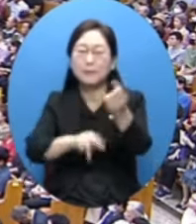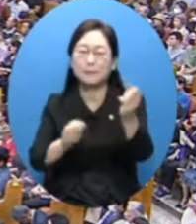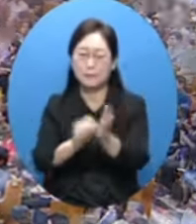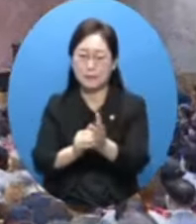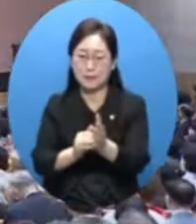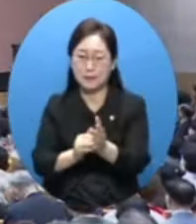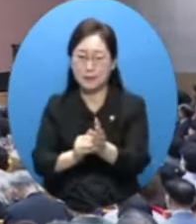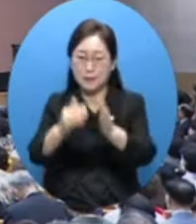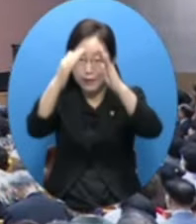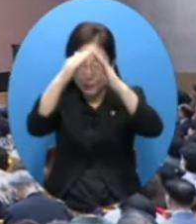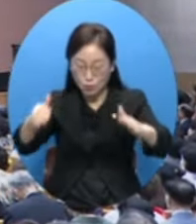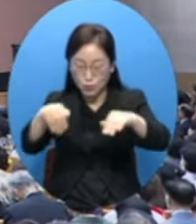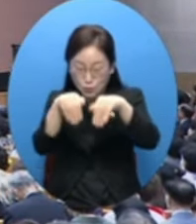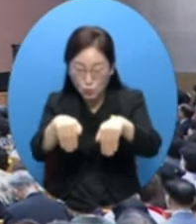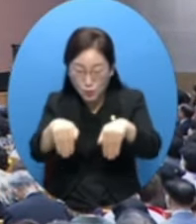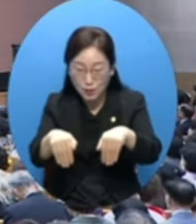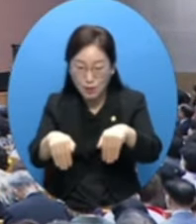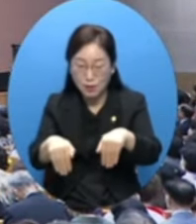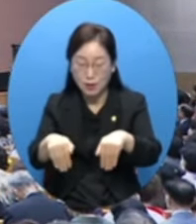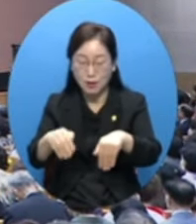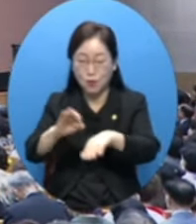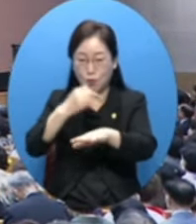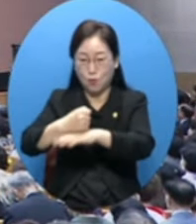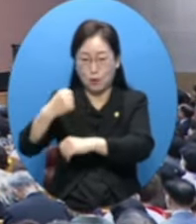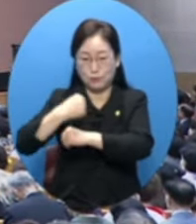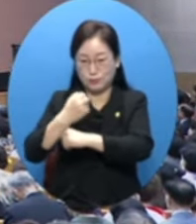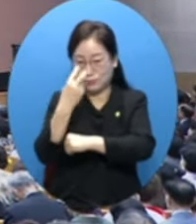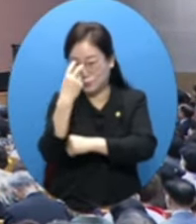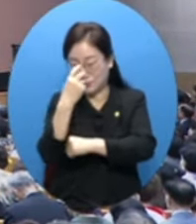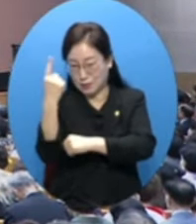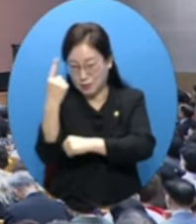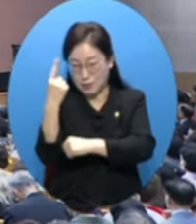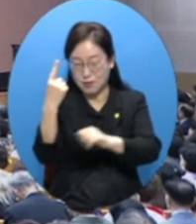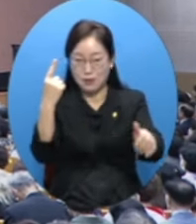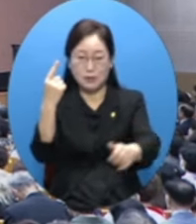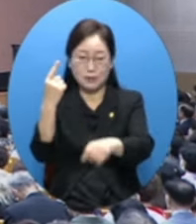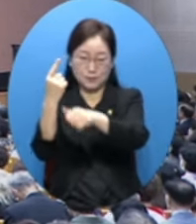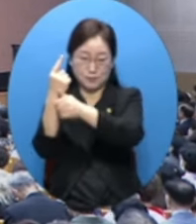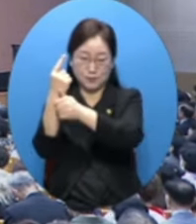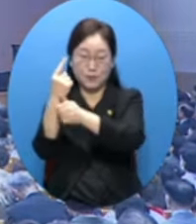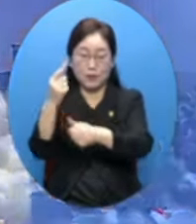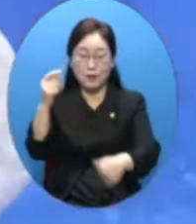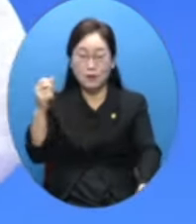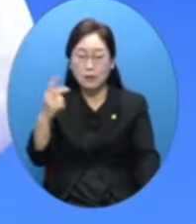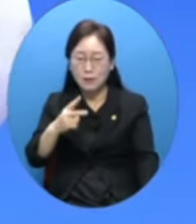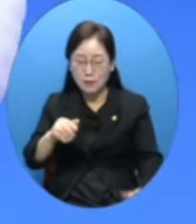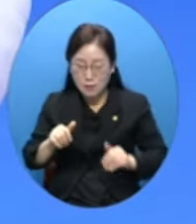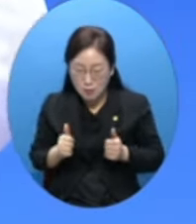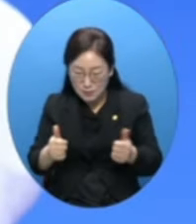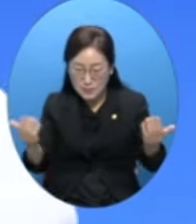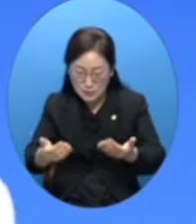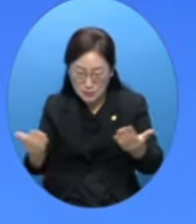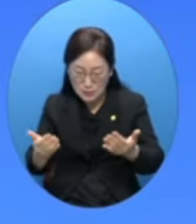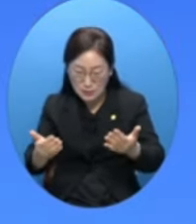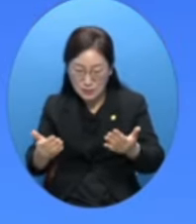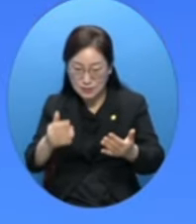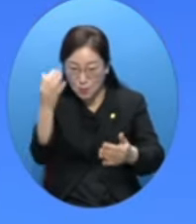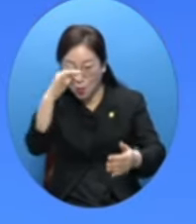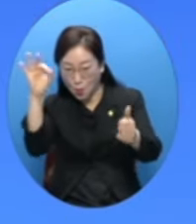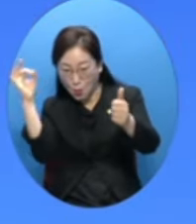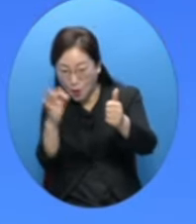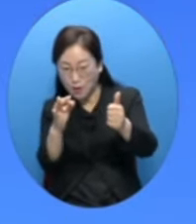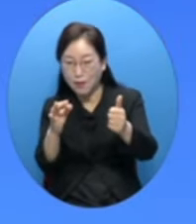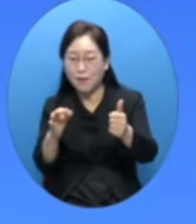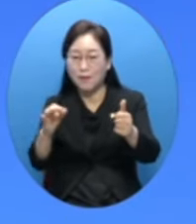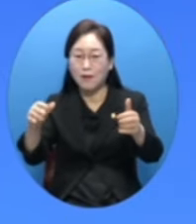팔려가서 그 시위 대장 보디바리 집에서 열심히 일을 해서 인정받아갖고 가정 총무가 떡 되었는데 그